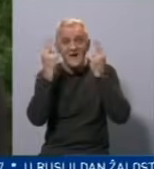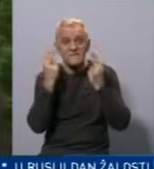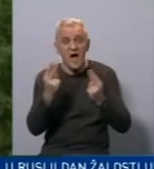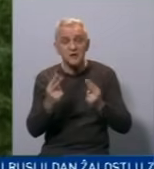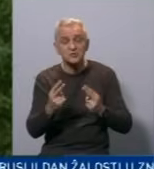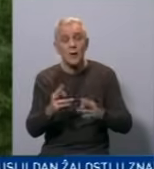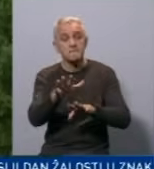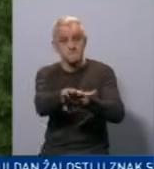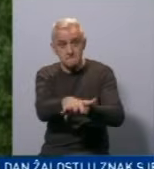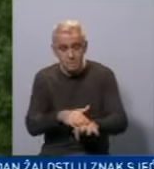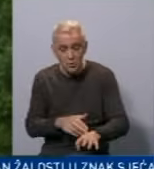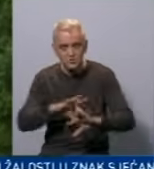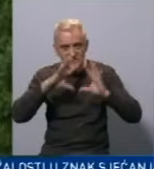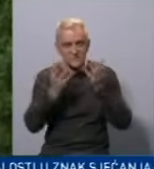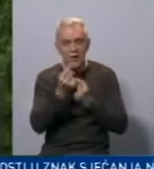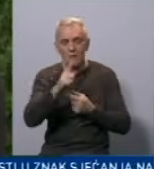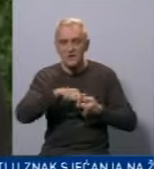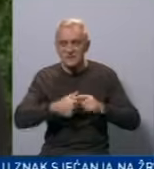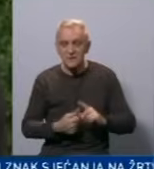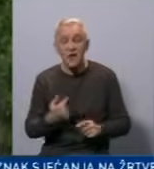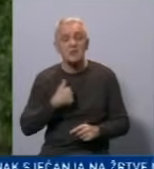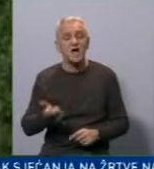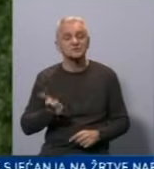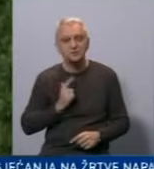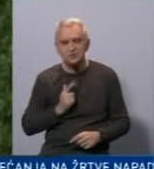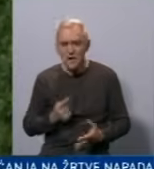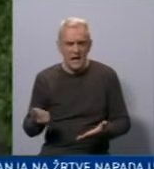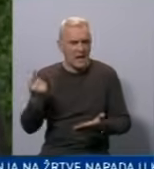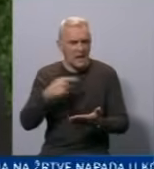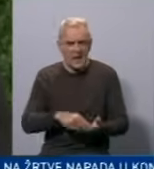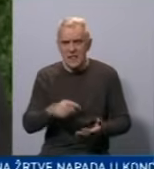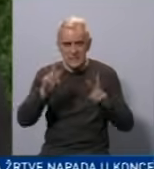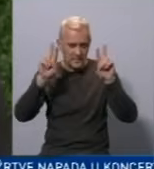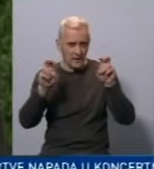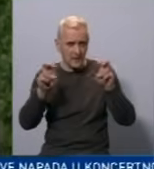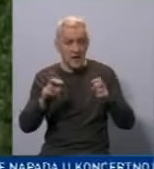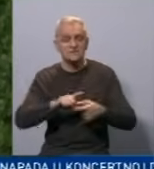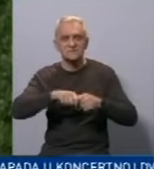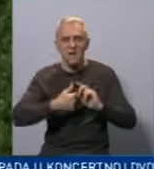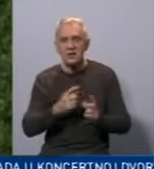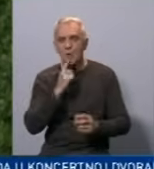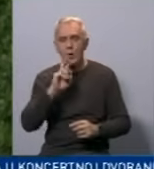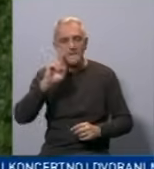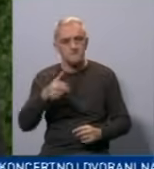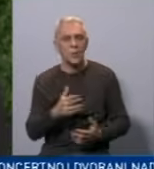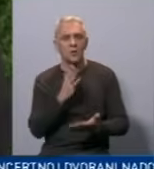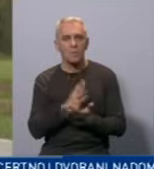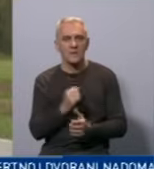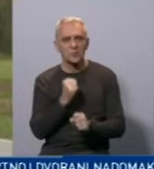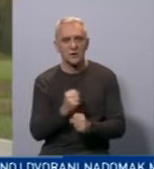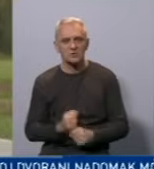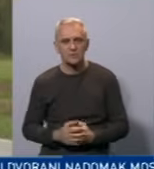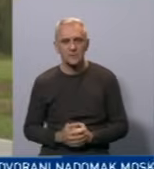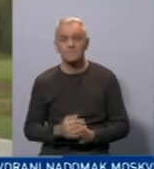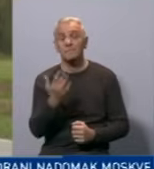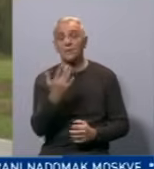se krene u sve te stvari. Jer nas čeka hiljade, pod navodnim znacima, stvari koje moraju biti urađene.